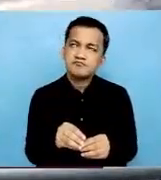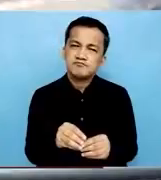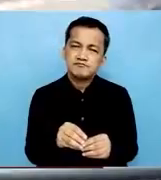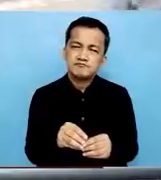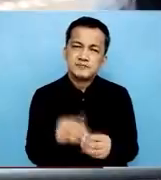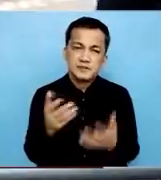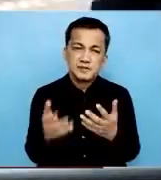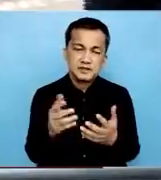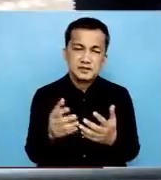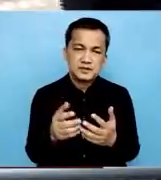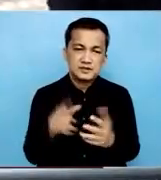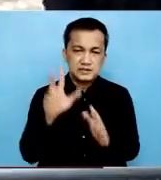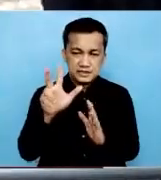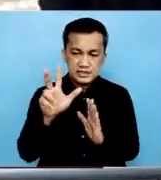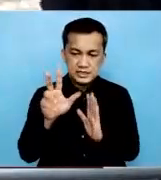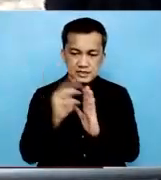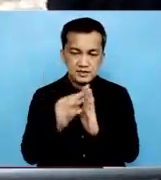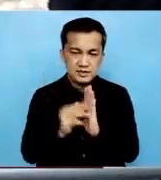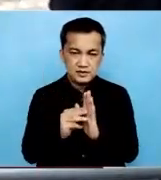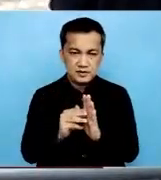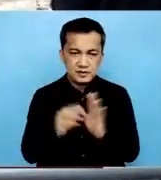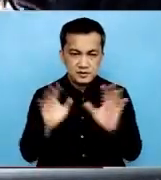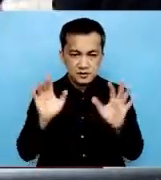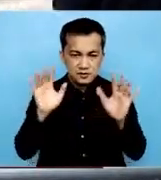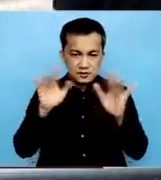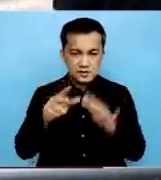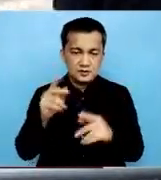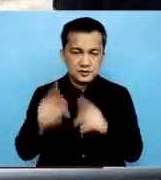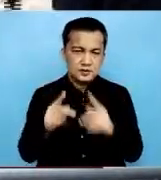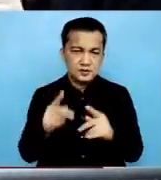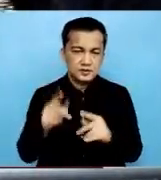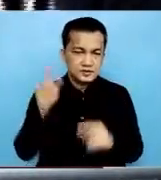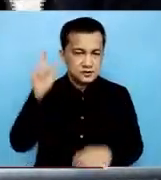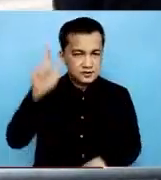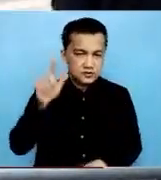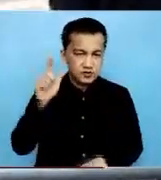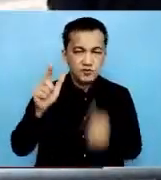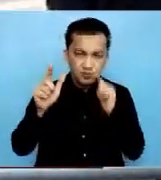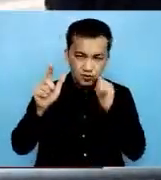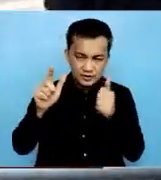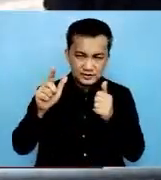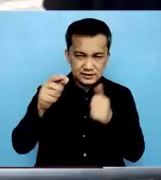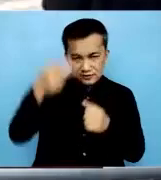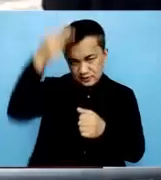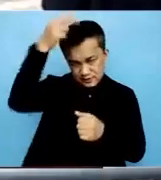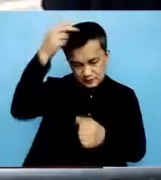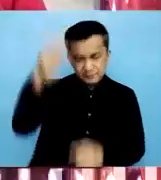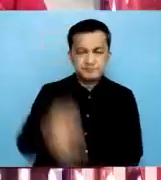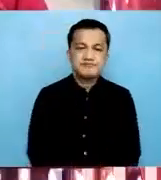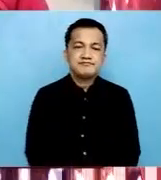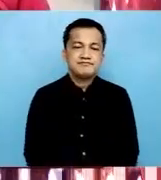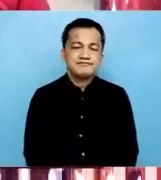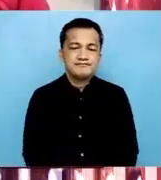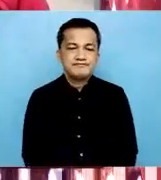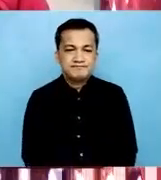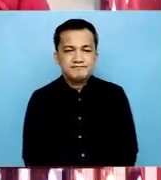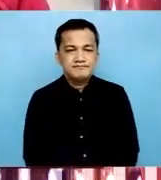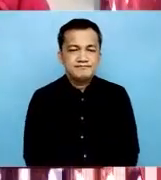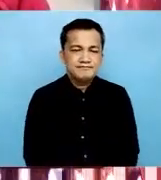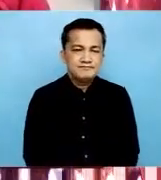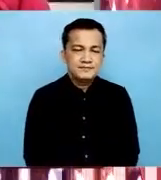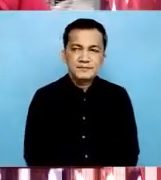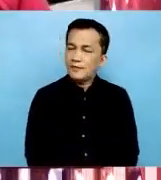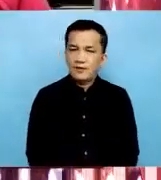lalagpas ng 3 milyon ang daragsang tao sa palibot ng London bukas sa koronasyon. Grabe yung 3 milyon,